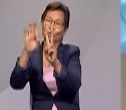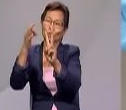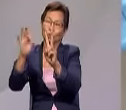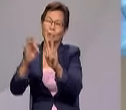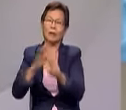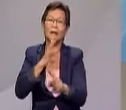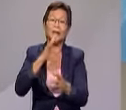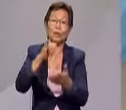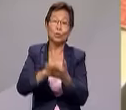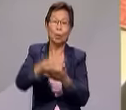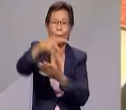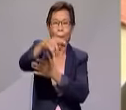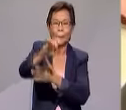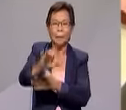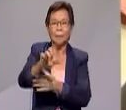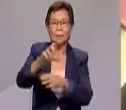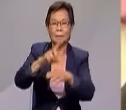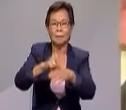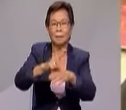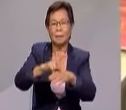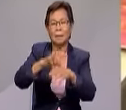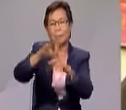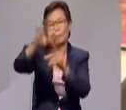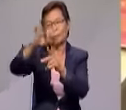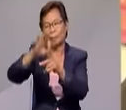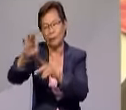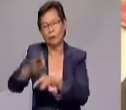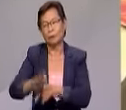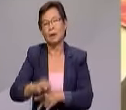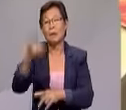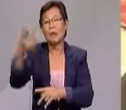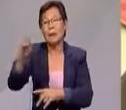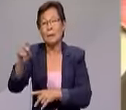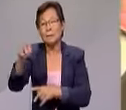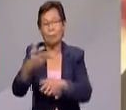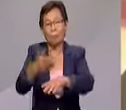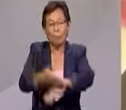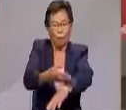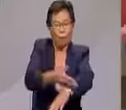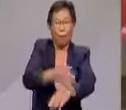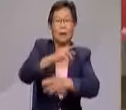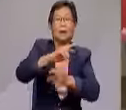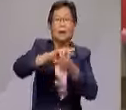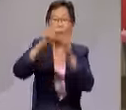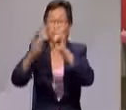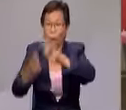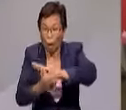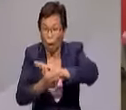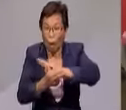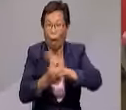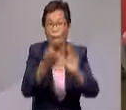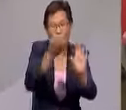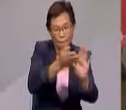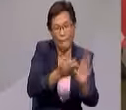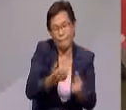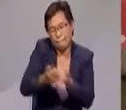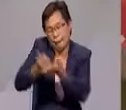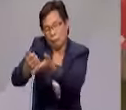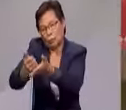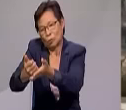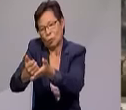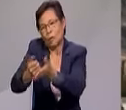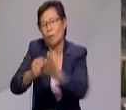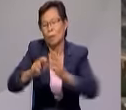Beliau berkata demikian dalam sidang media di Georgetown, Pulau Pinang. Menurut Lim, reformasi institusi juga dilihat akan membantu kepada